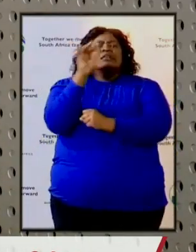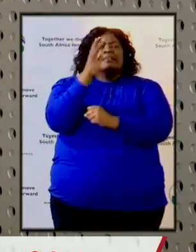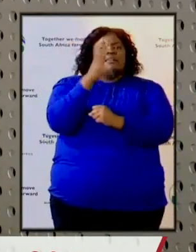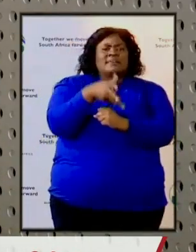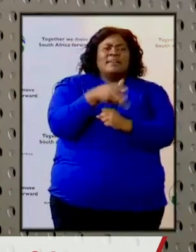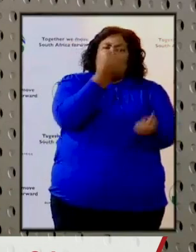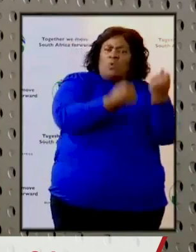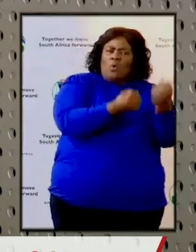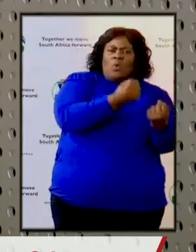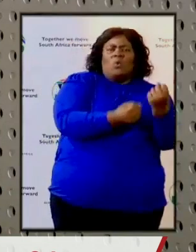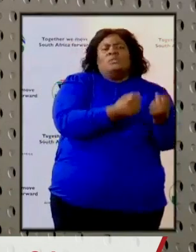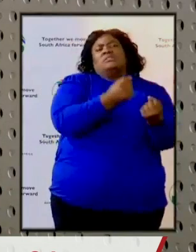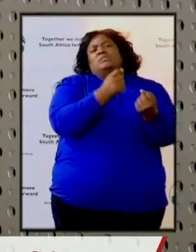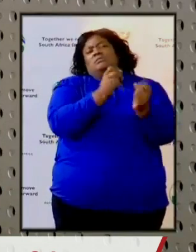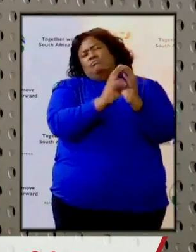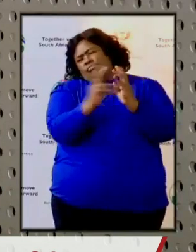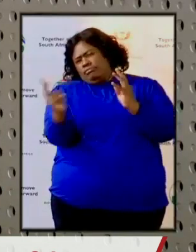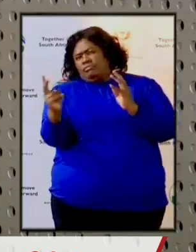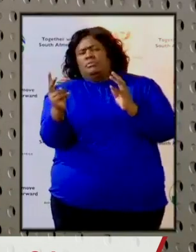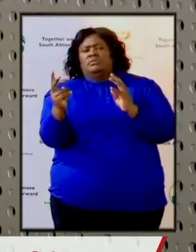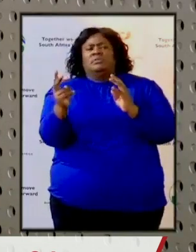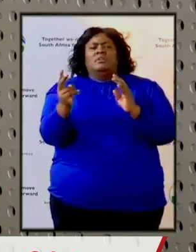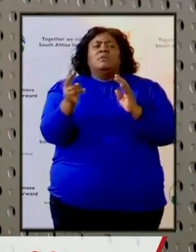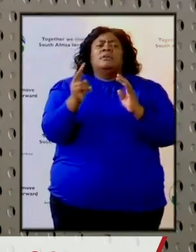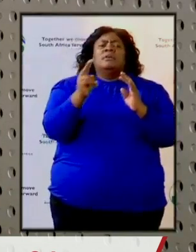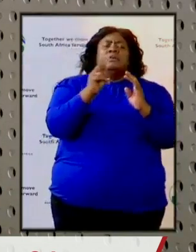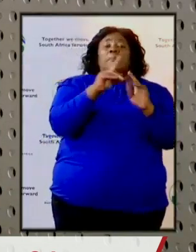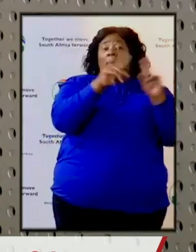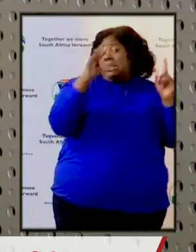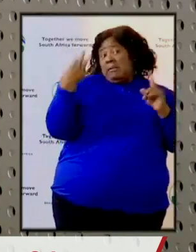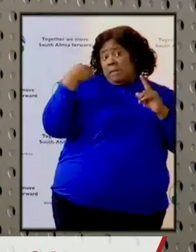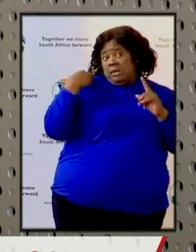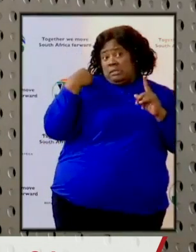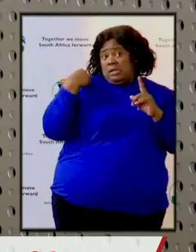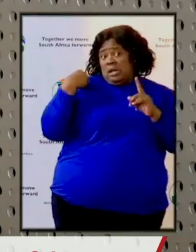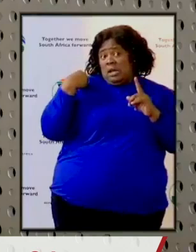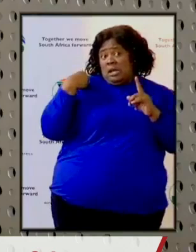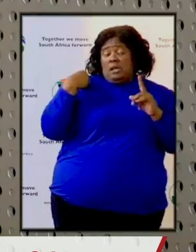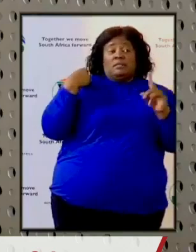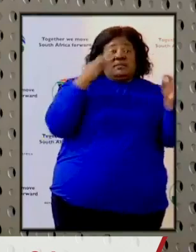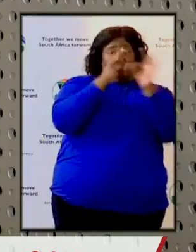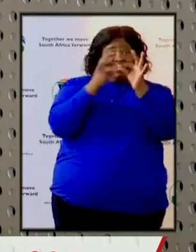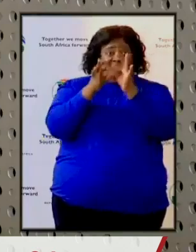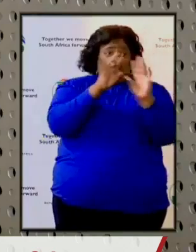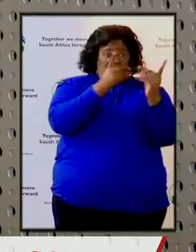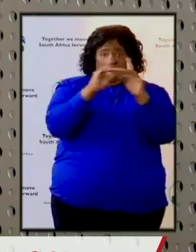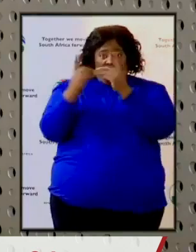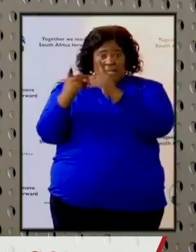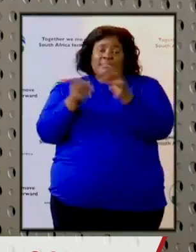neinkantolo nalophethe inkantolo osiphathele umnyango ukhona uzokhuluma naba ama